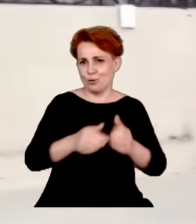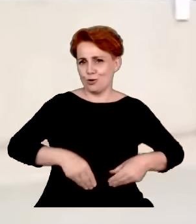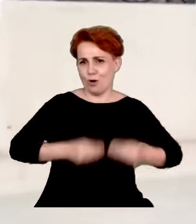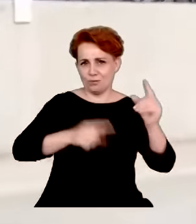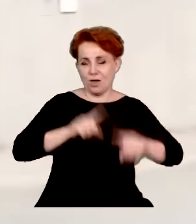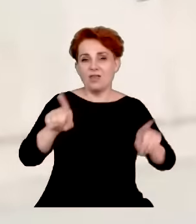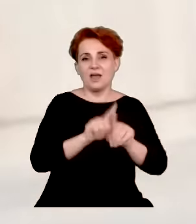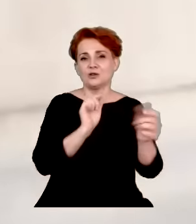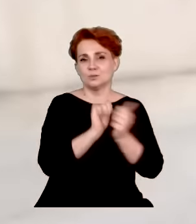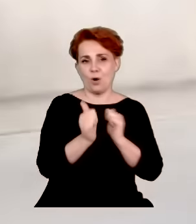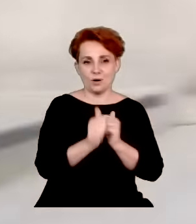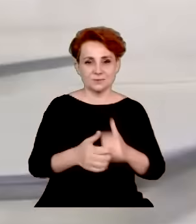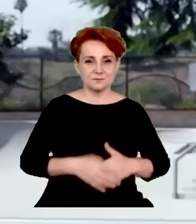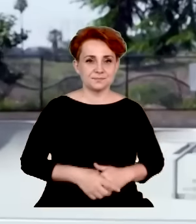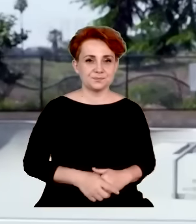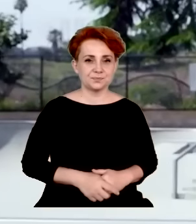sportowym.